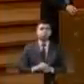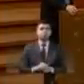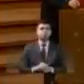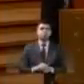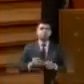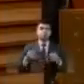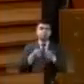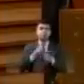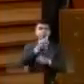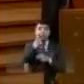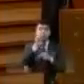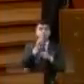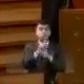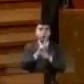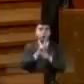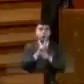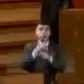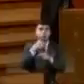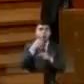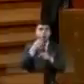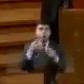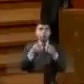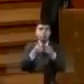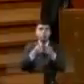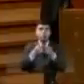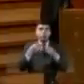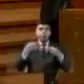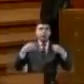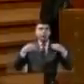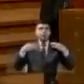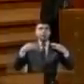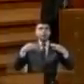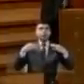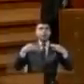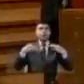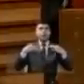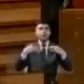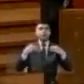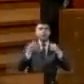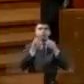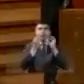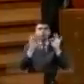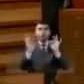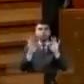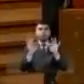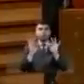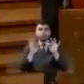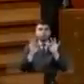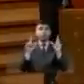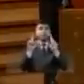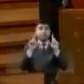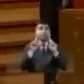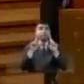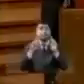موضوع السؤال هو نقل العري الى التلفزيون باش يدخل المنازل المغاربه، هذا هو